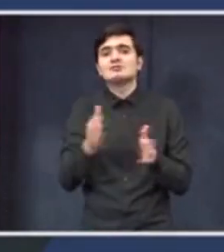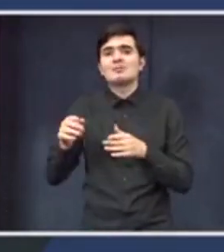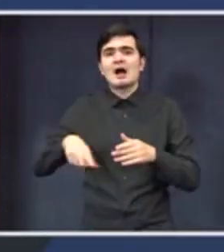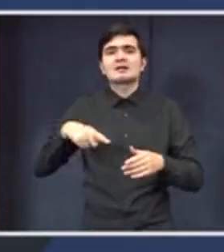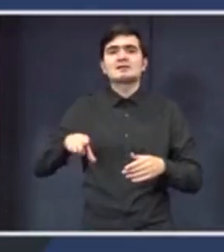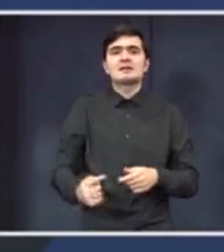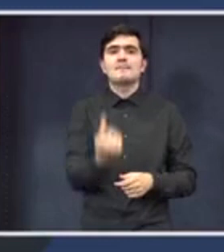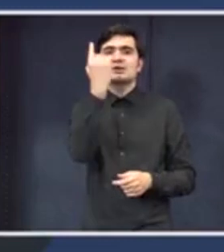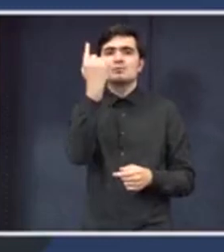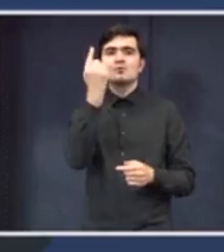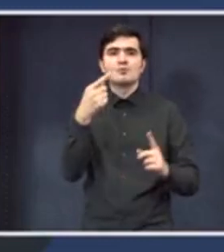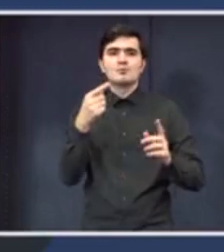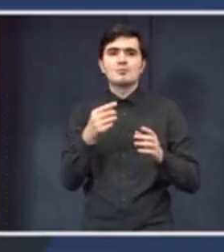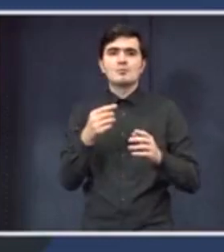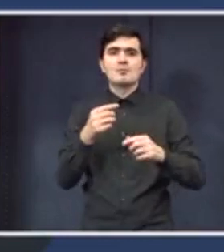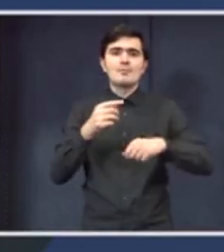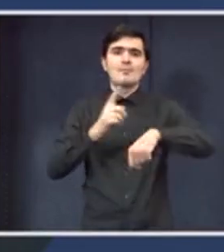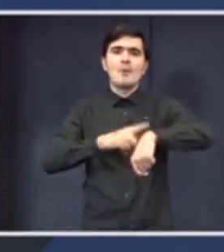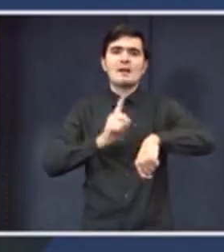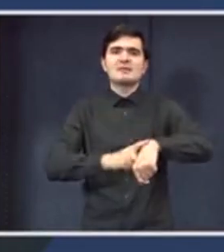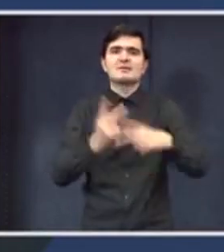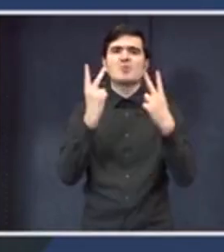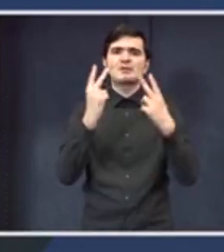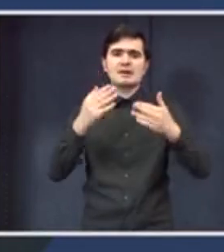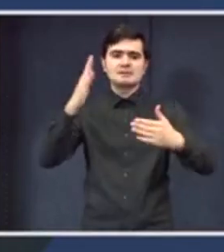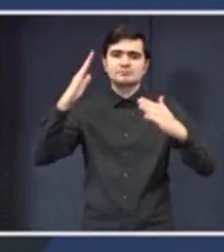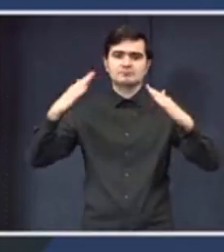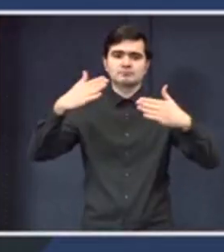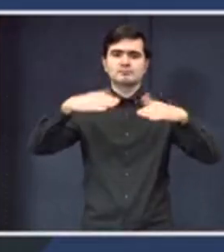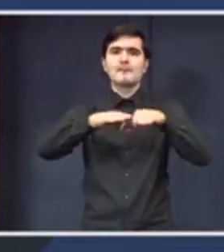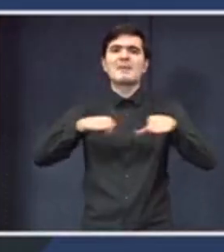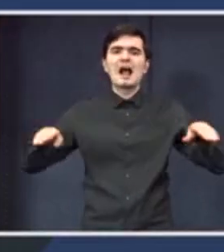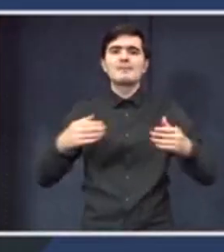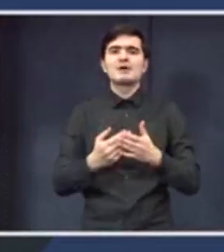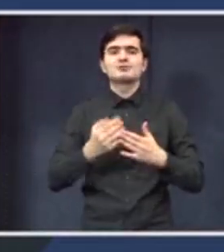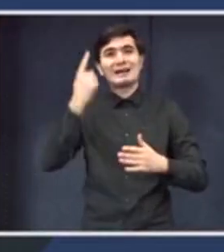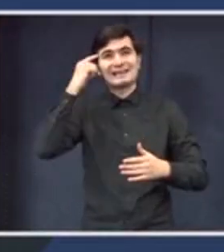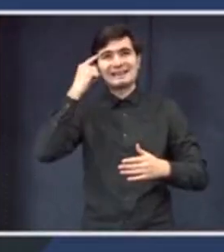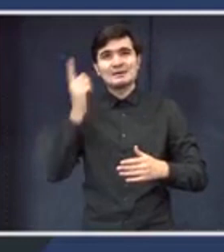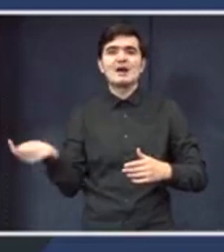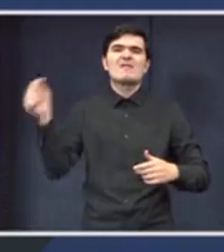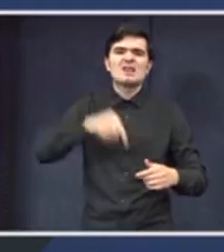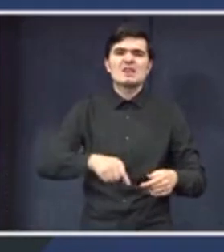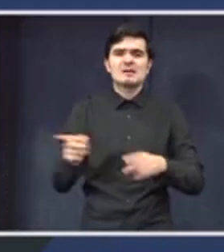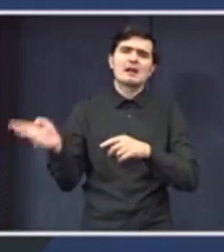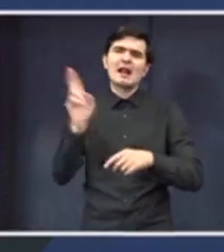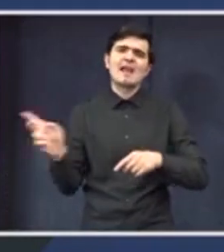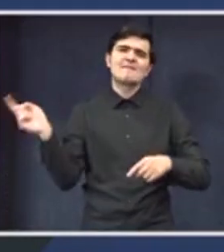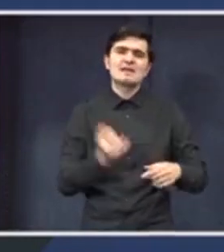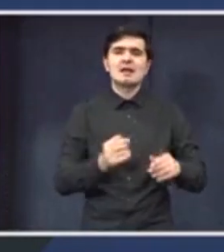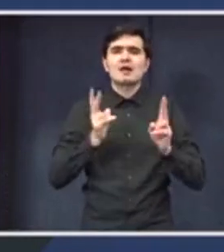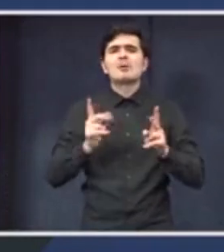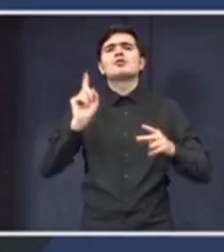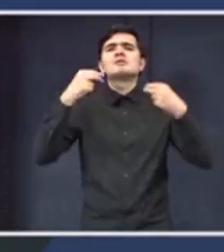jalon, primul milestone, prima bornă pe care o punem pentru a ne gândi la revenirea la normalitate și am să vă explic la ce mă